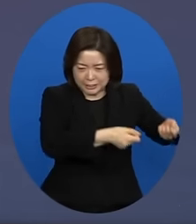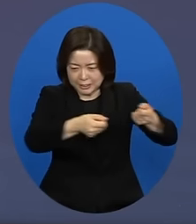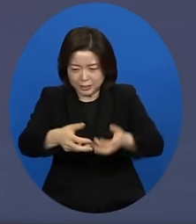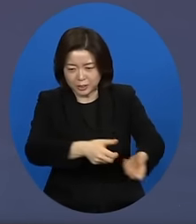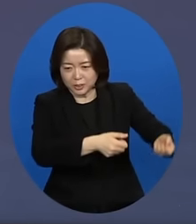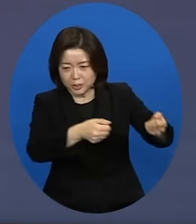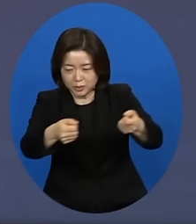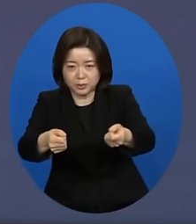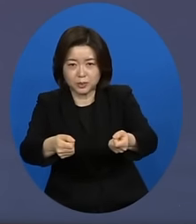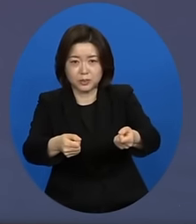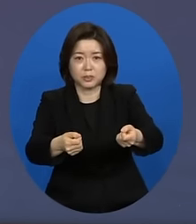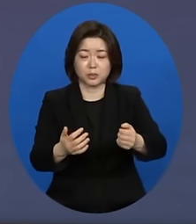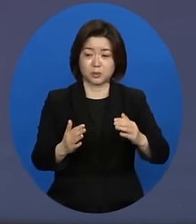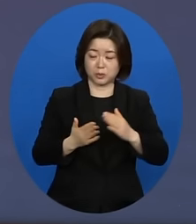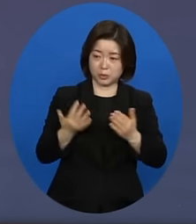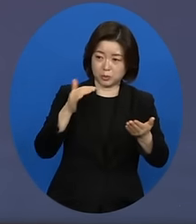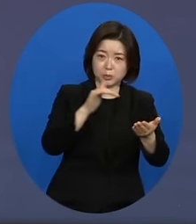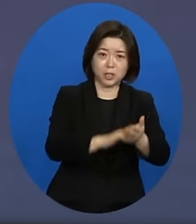아빠